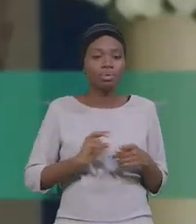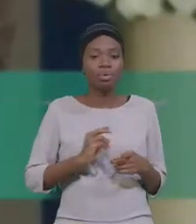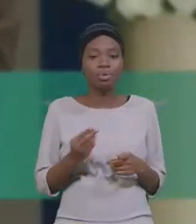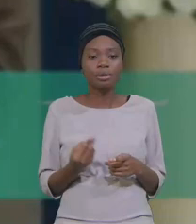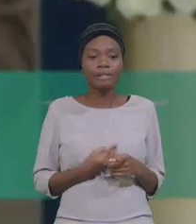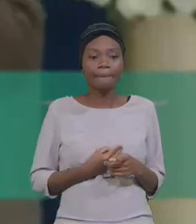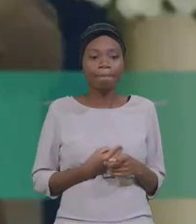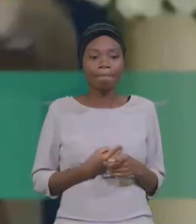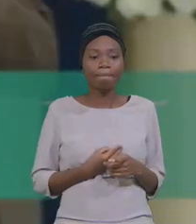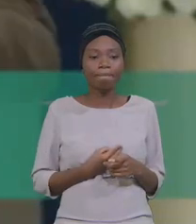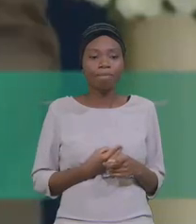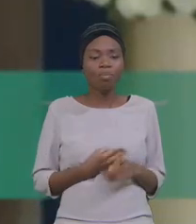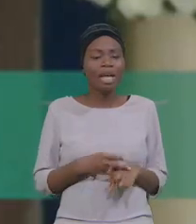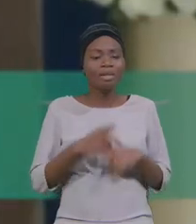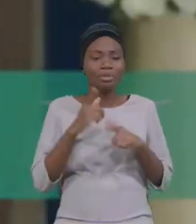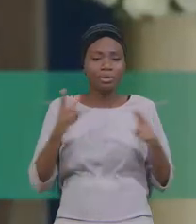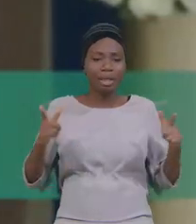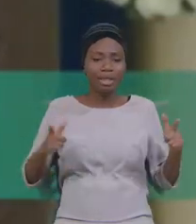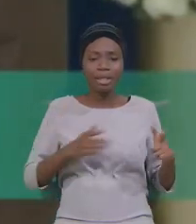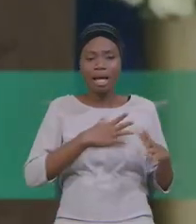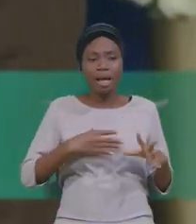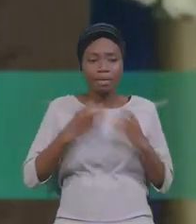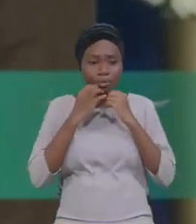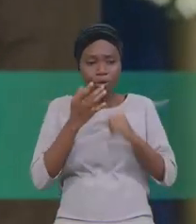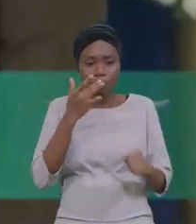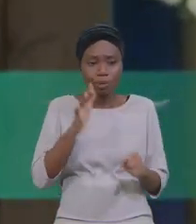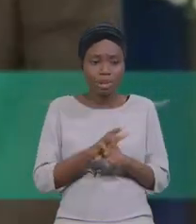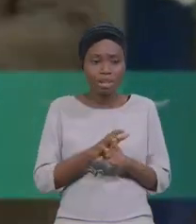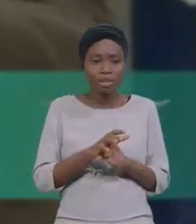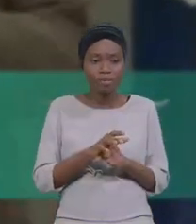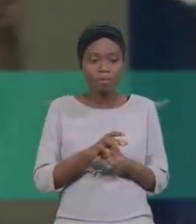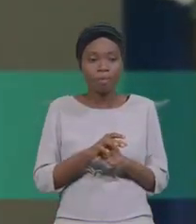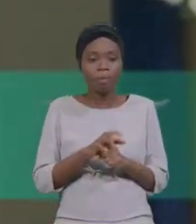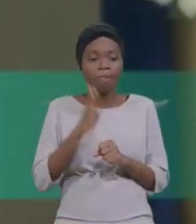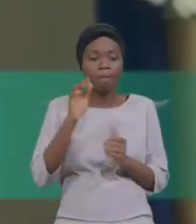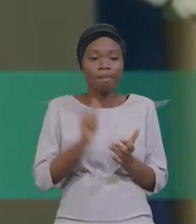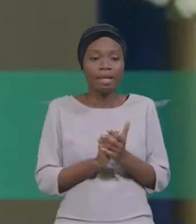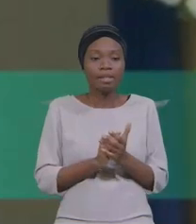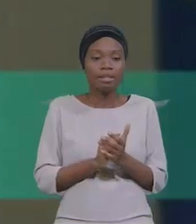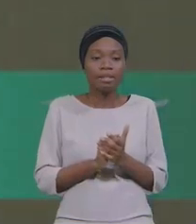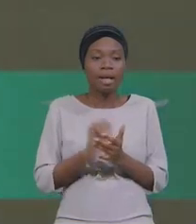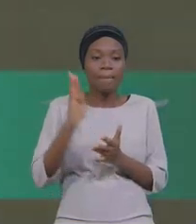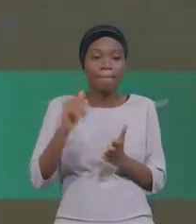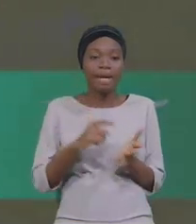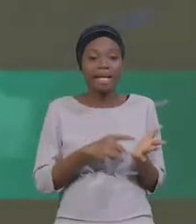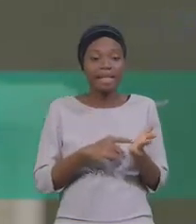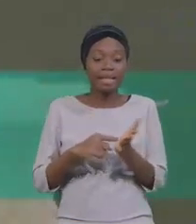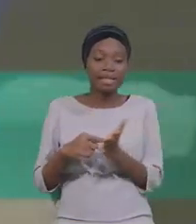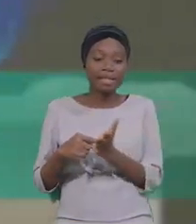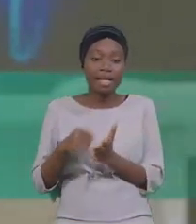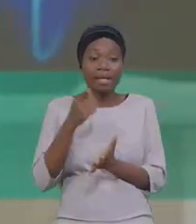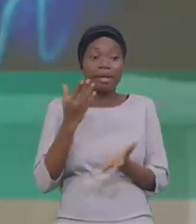lesquels nous assurent de sa part les plus grandes et les plus précieuses promesses, afin